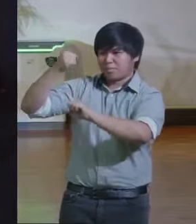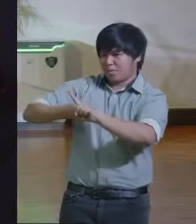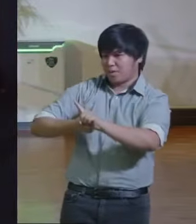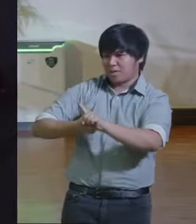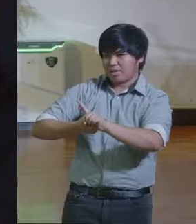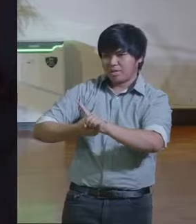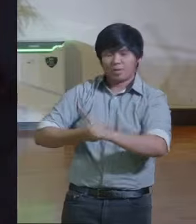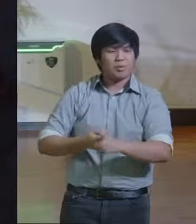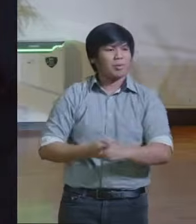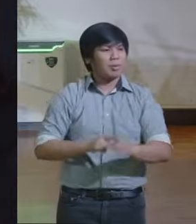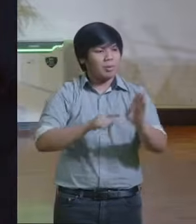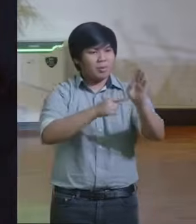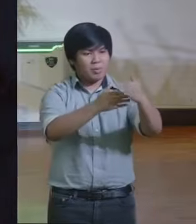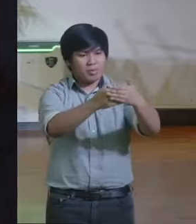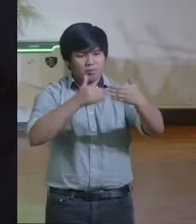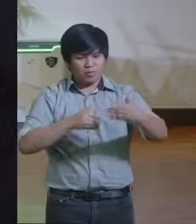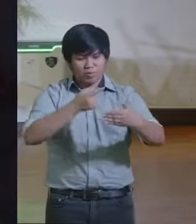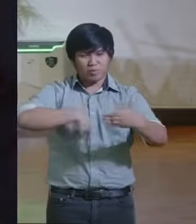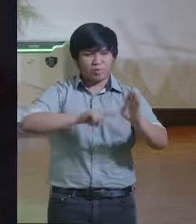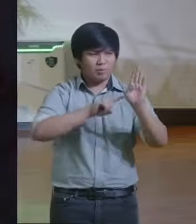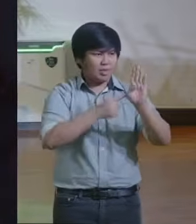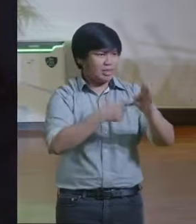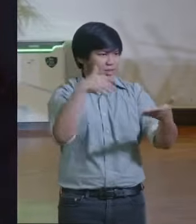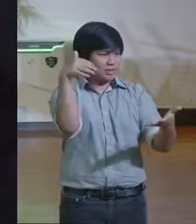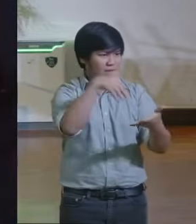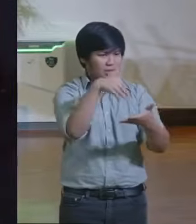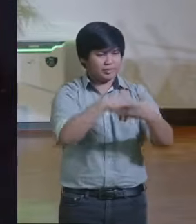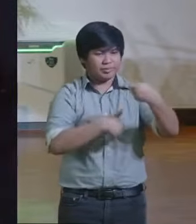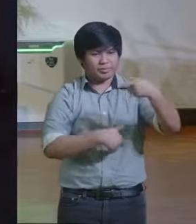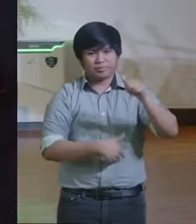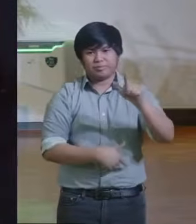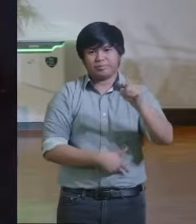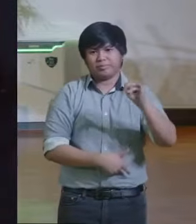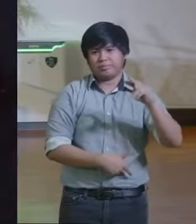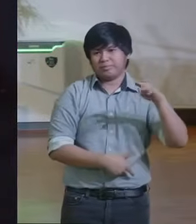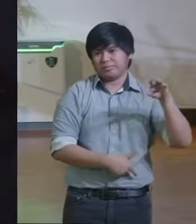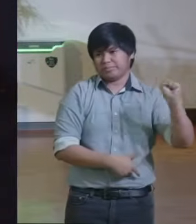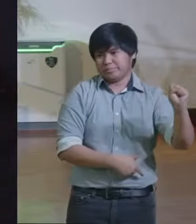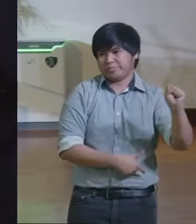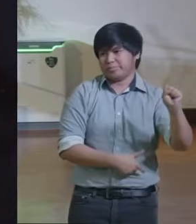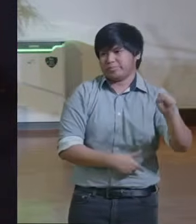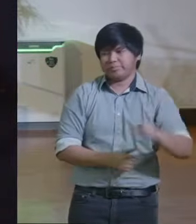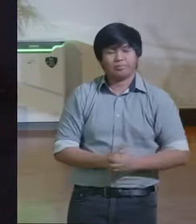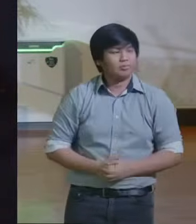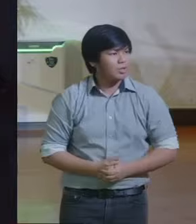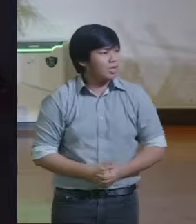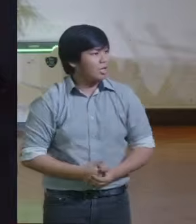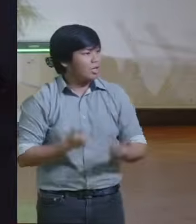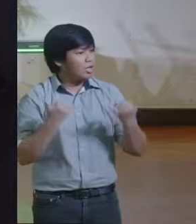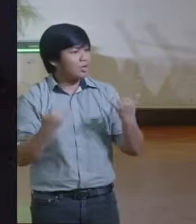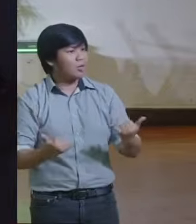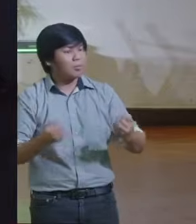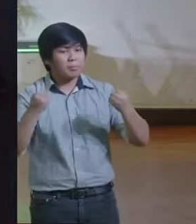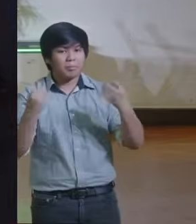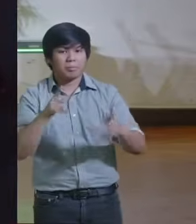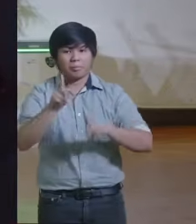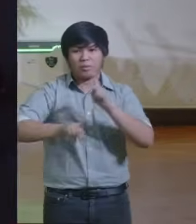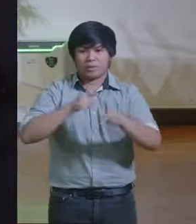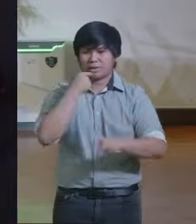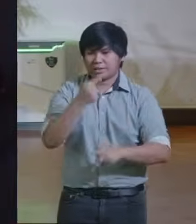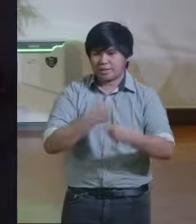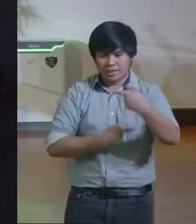natin aralin itong aklat na ito ng Galatians. Ang sabi ng marami, ang Galatians